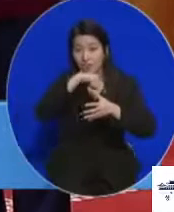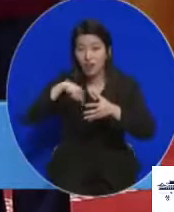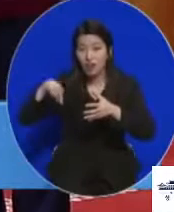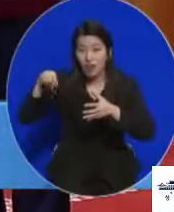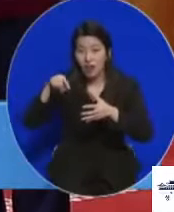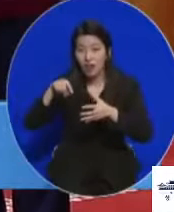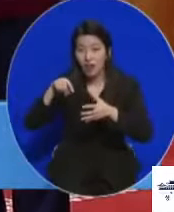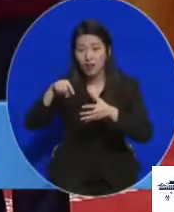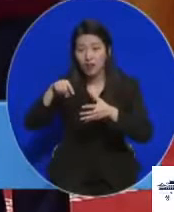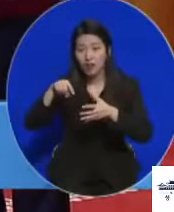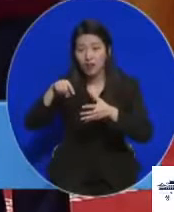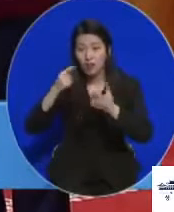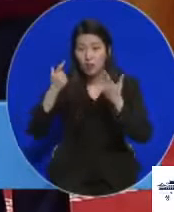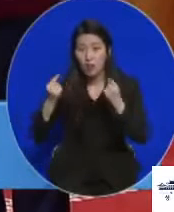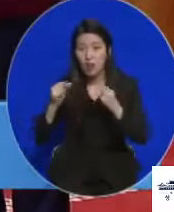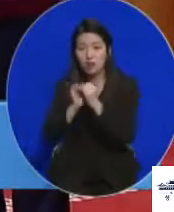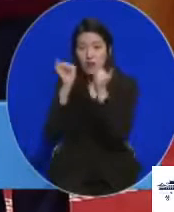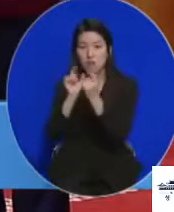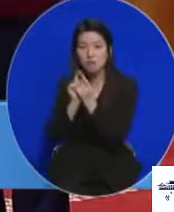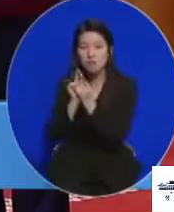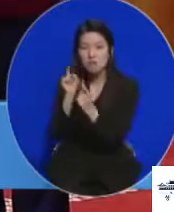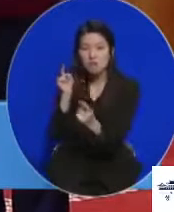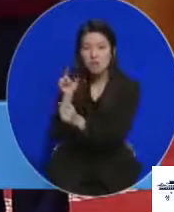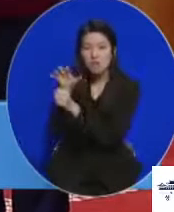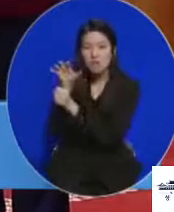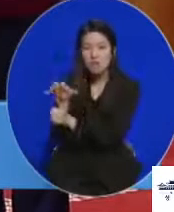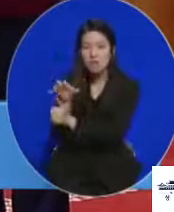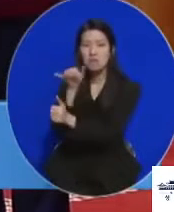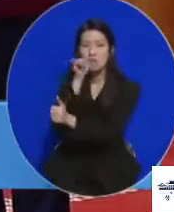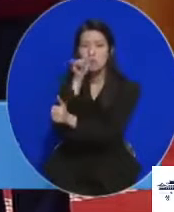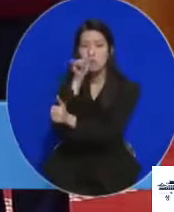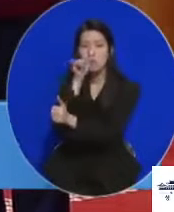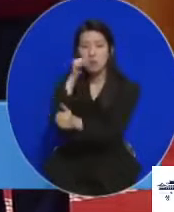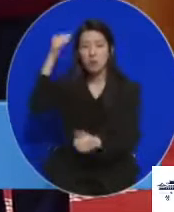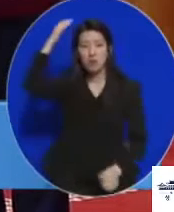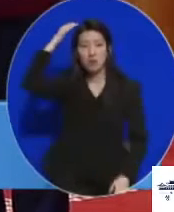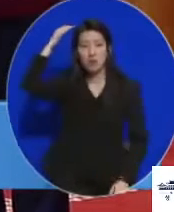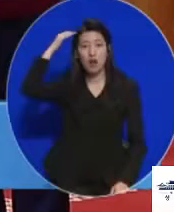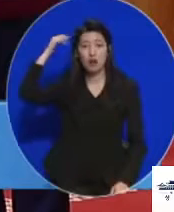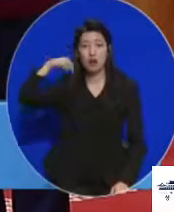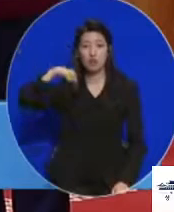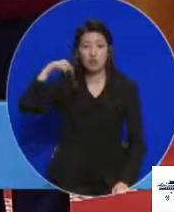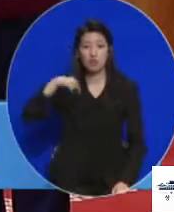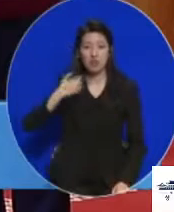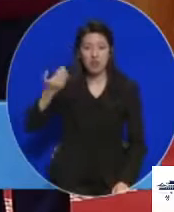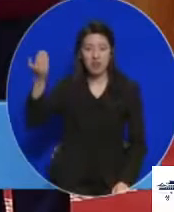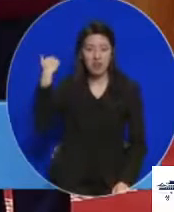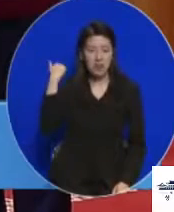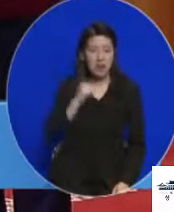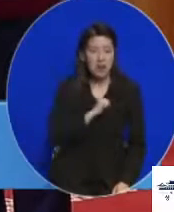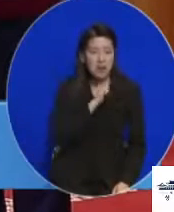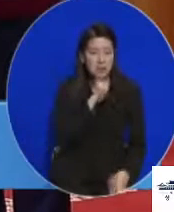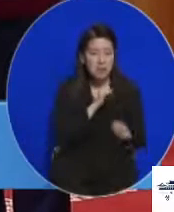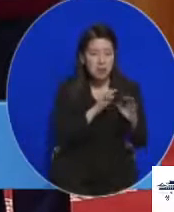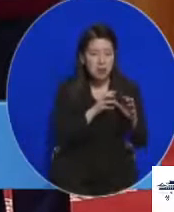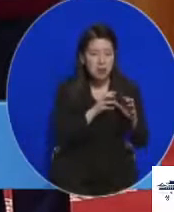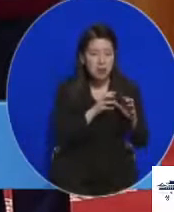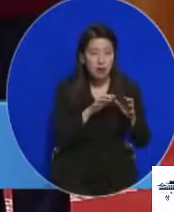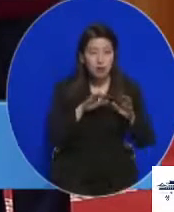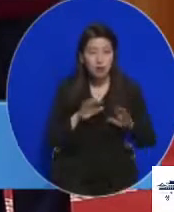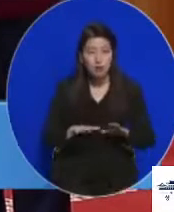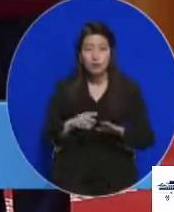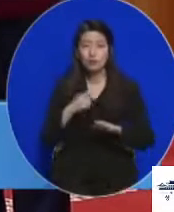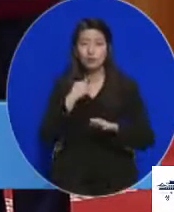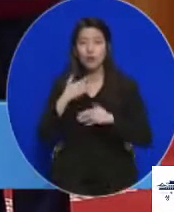섬을 보여줬습니다 한국은 당당한 중경 국가로서 선진국과 개도국이